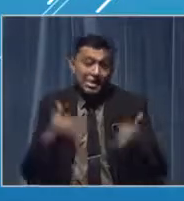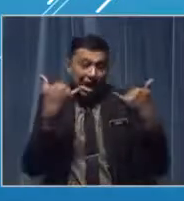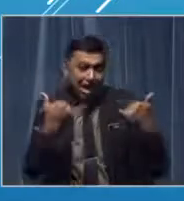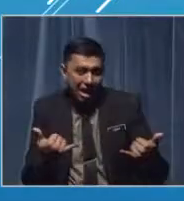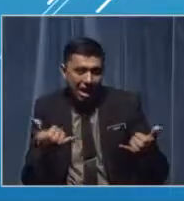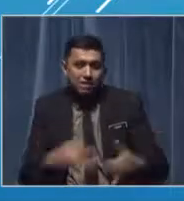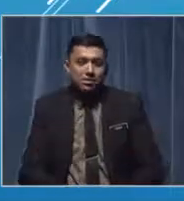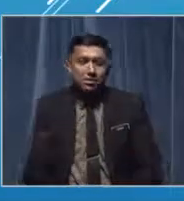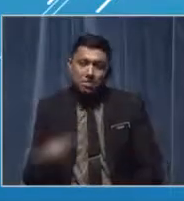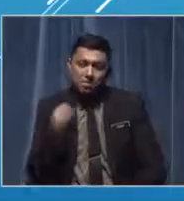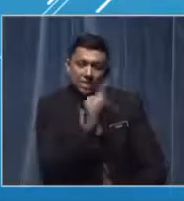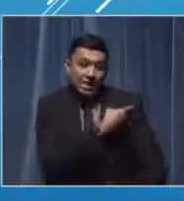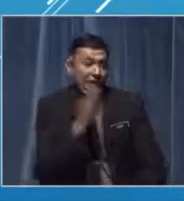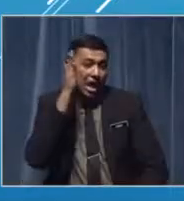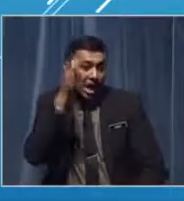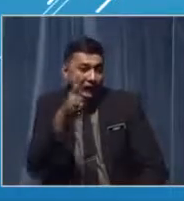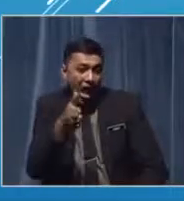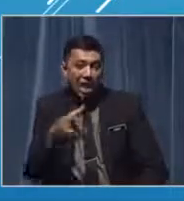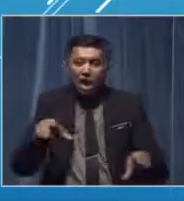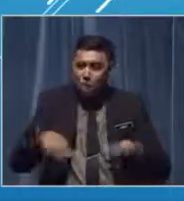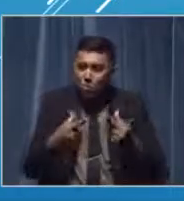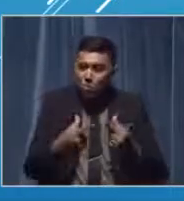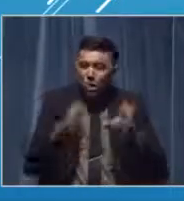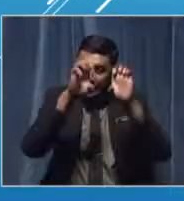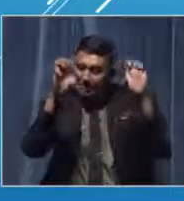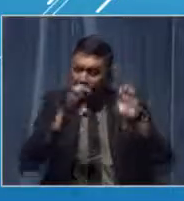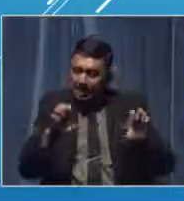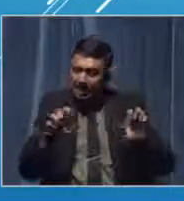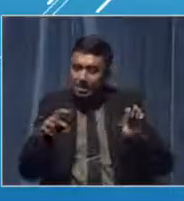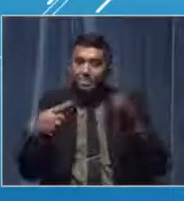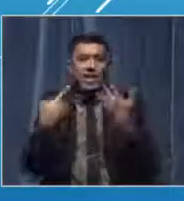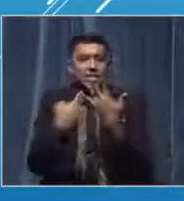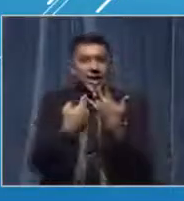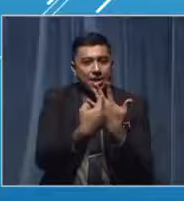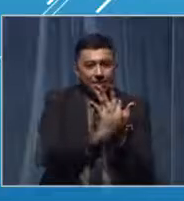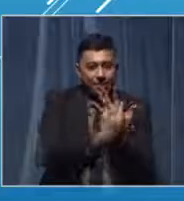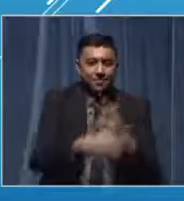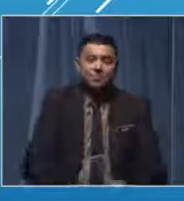Sekarang, kita akan lakukan sedikit senaman jari jemari.